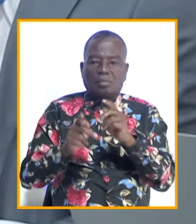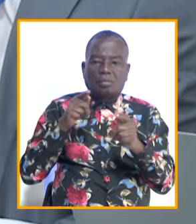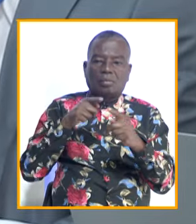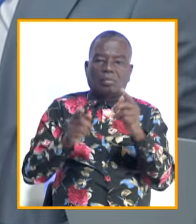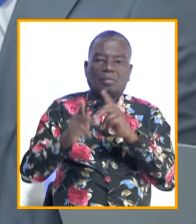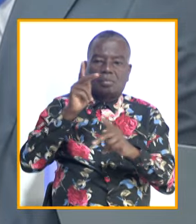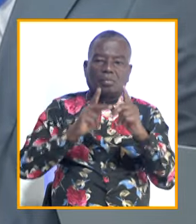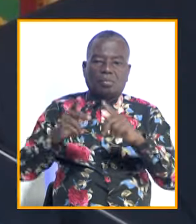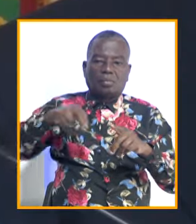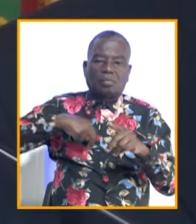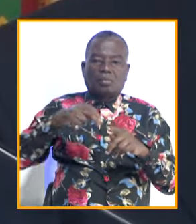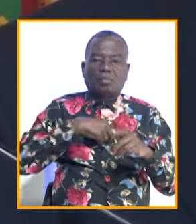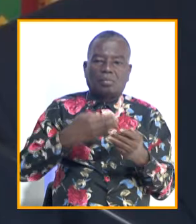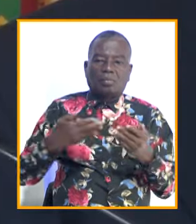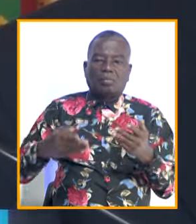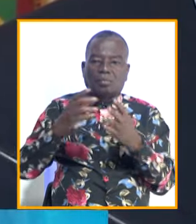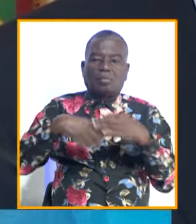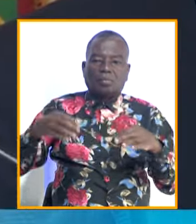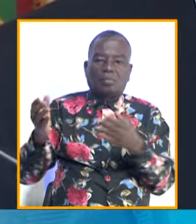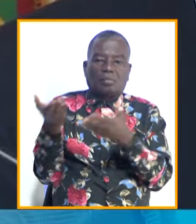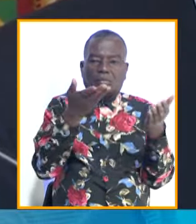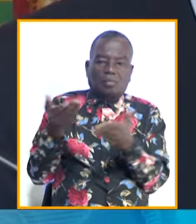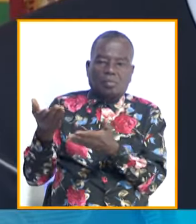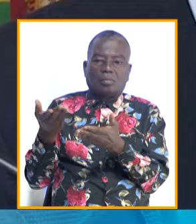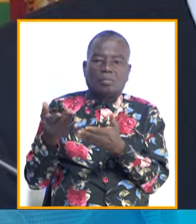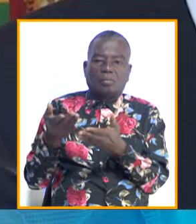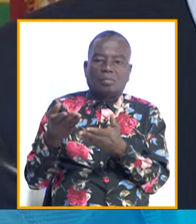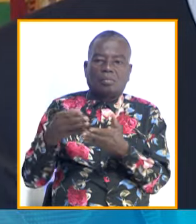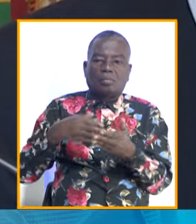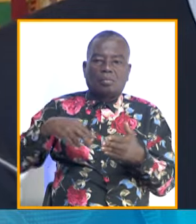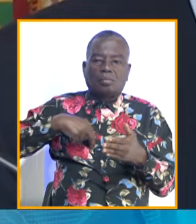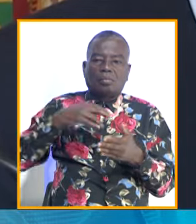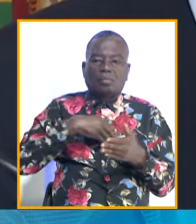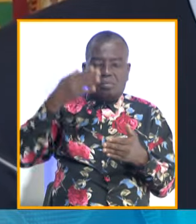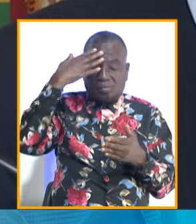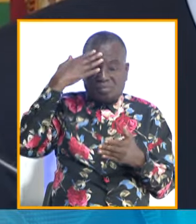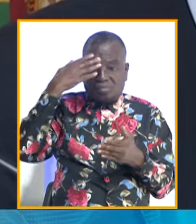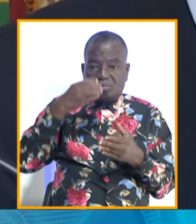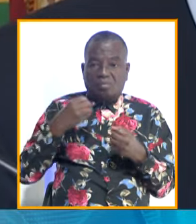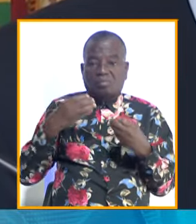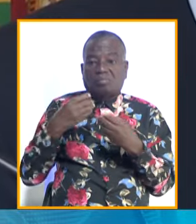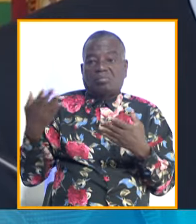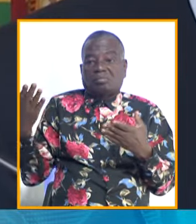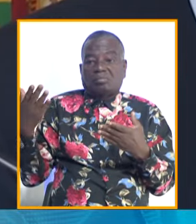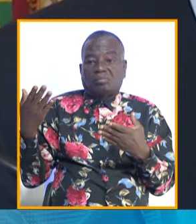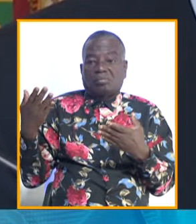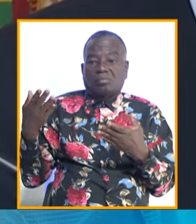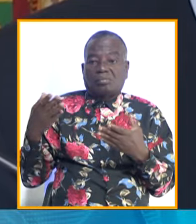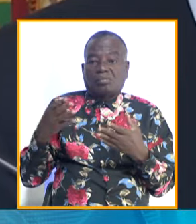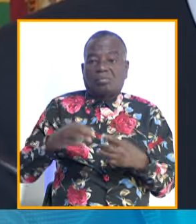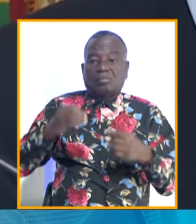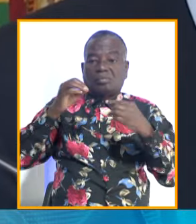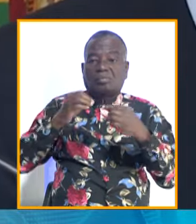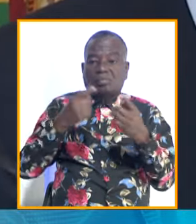populations. Nous avons des choses à apporter. Nous avons des savoirs endogènes multiséculaires, essentiels, qui